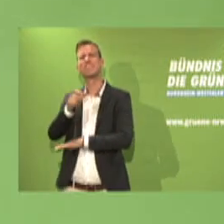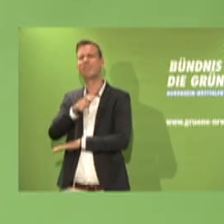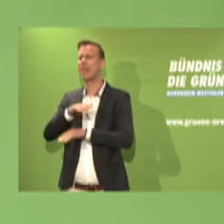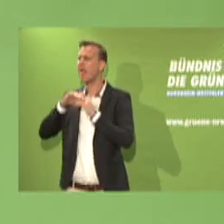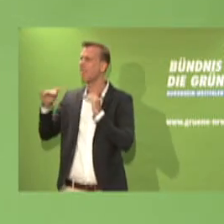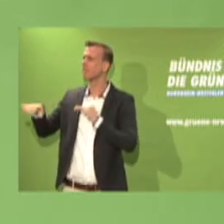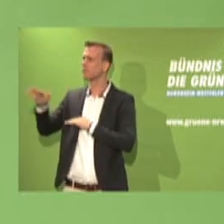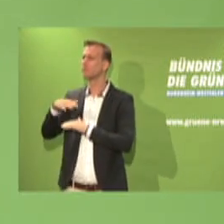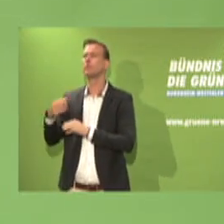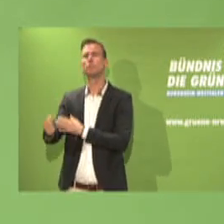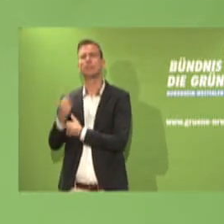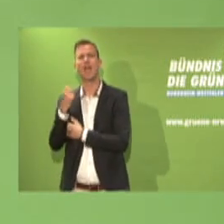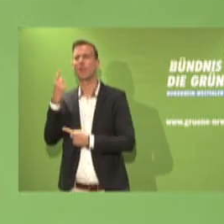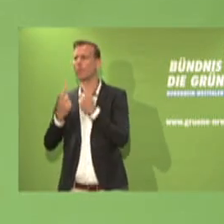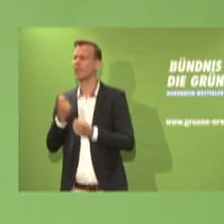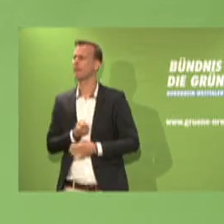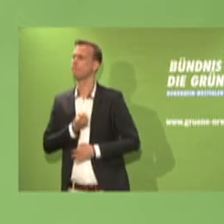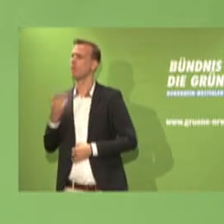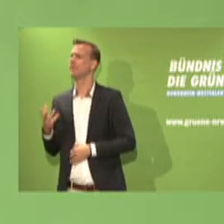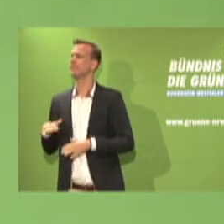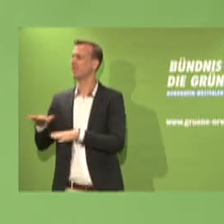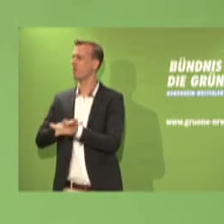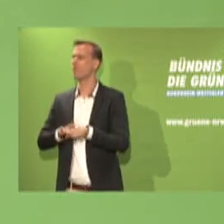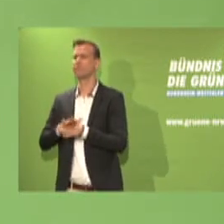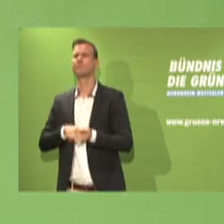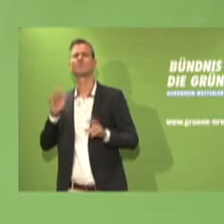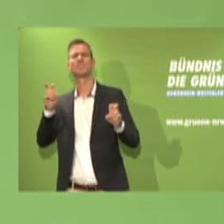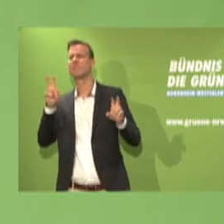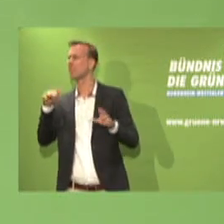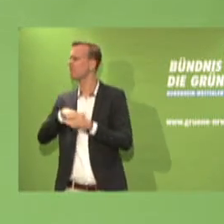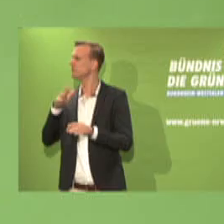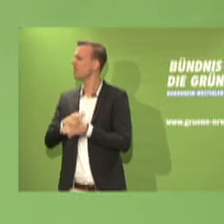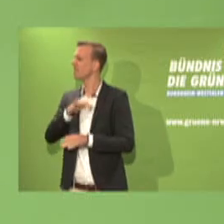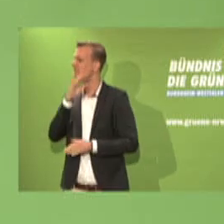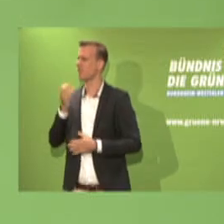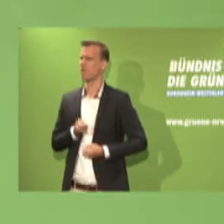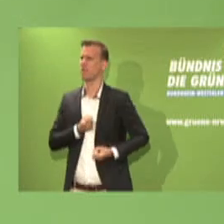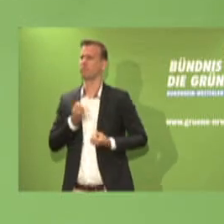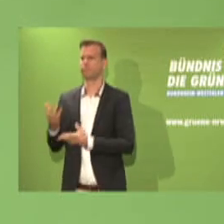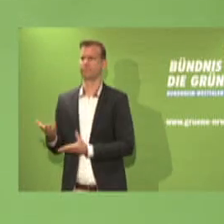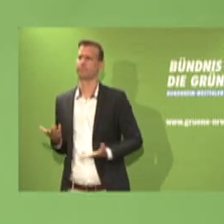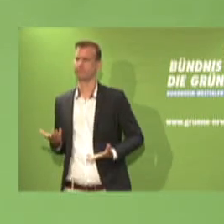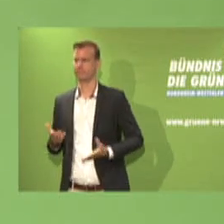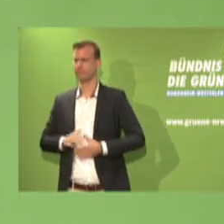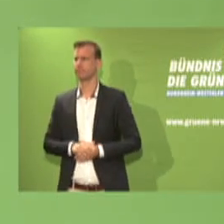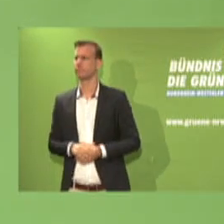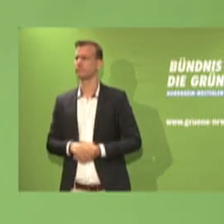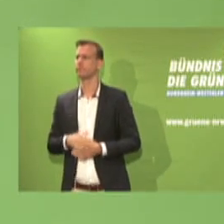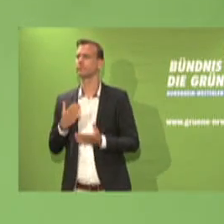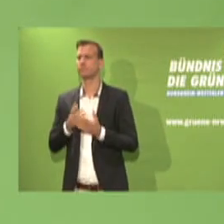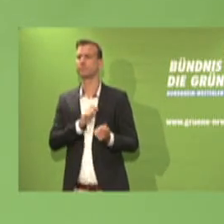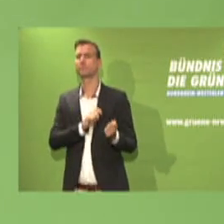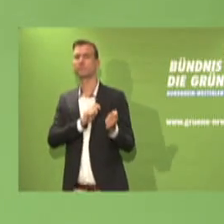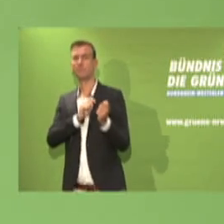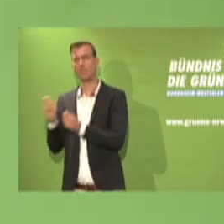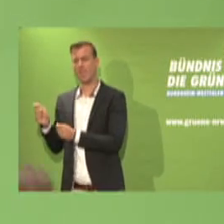Nordrhein-Westfalen, starke grüne Impulsregionen. Eigentlich ist mit dem Titel schon sehr viel gesagt. Dieser Antrag fußt